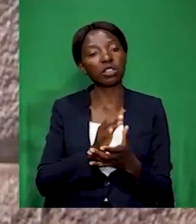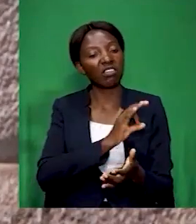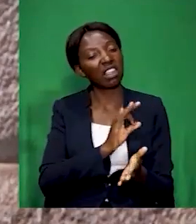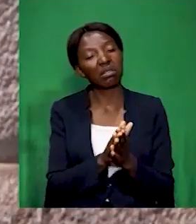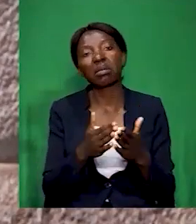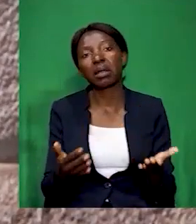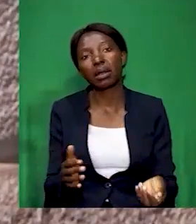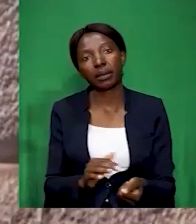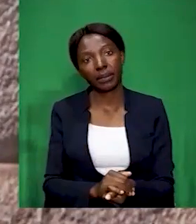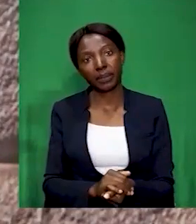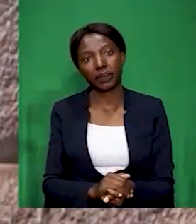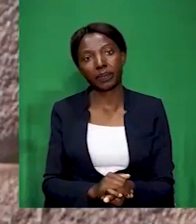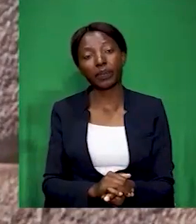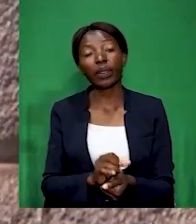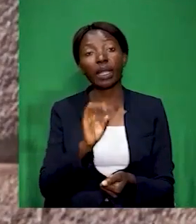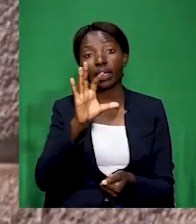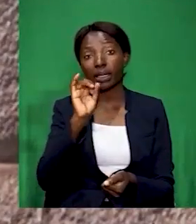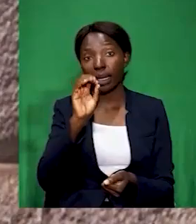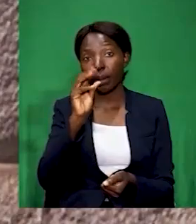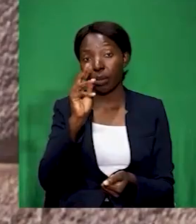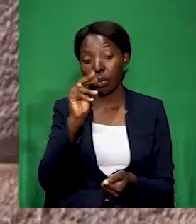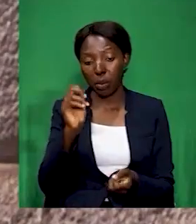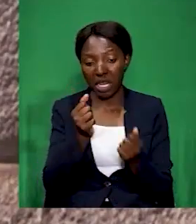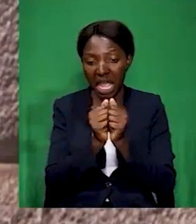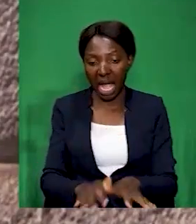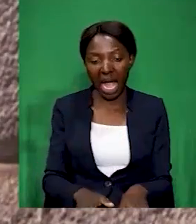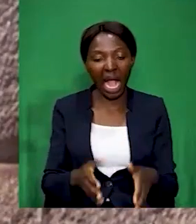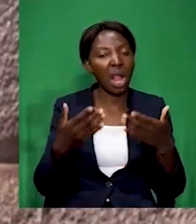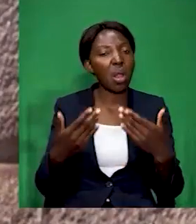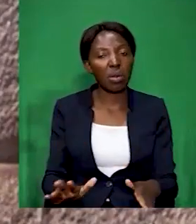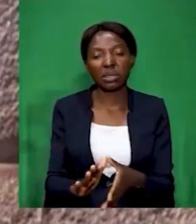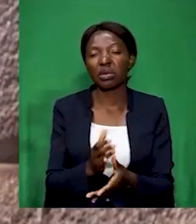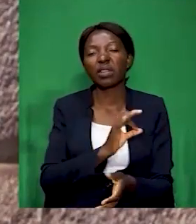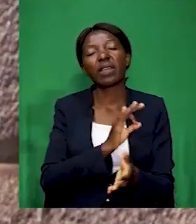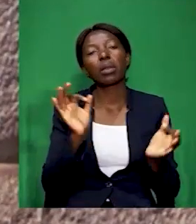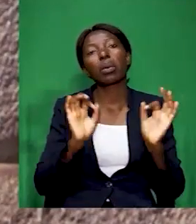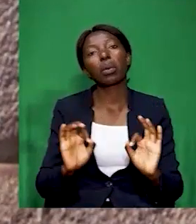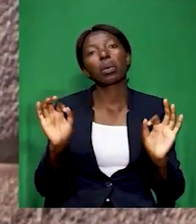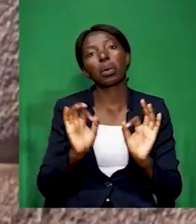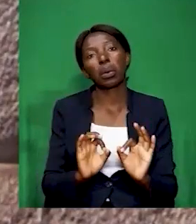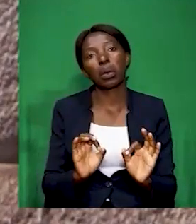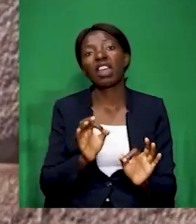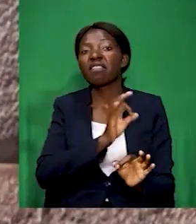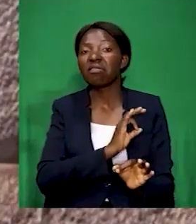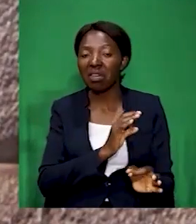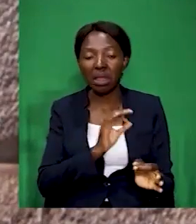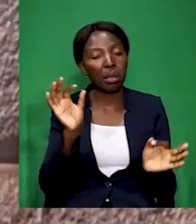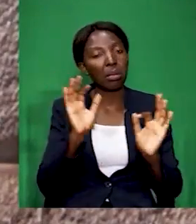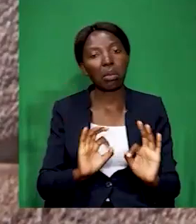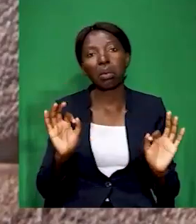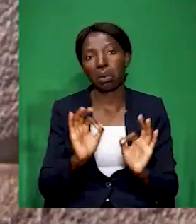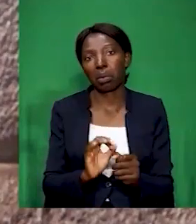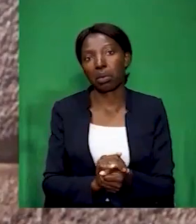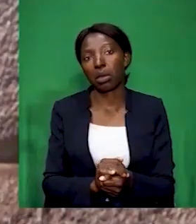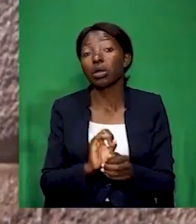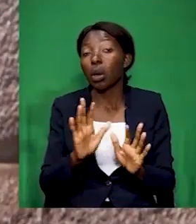vakanga vasina kutenda Simon wakarashika nekuti kutenda kwake kwakuri kushoma. Kutenda kwake kwakuri kushoma.